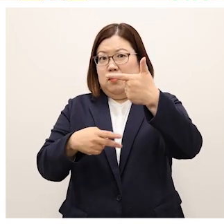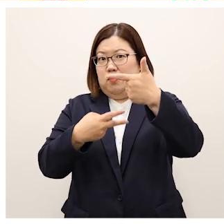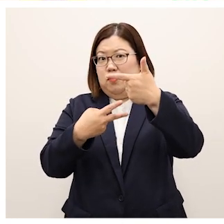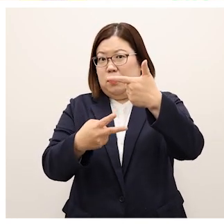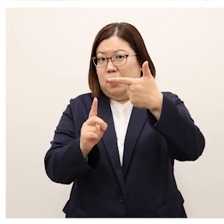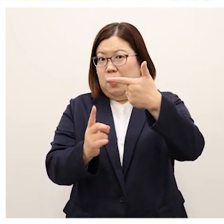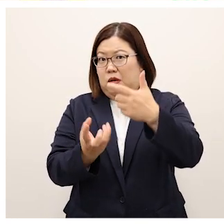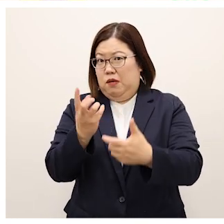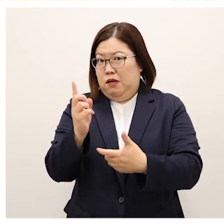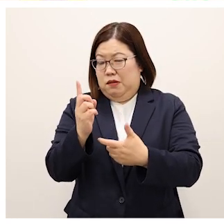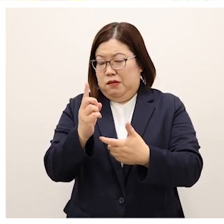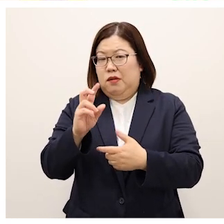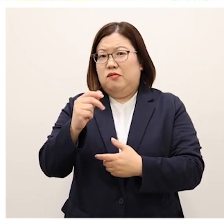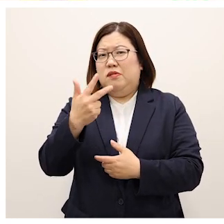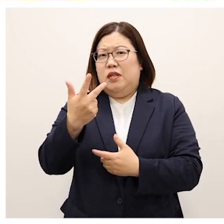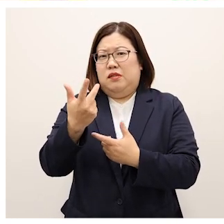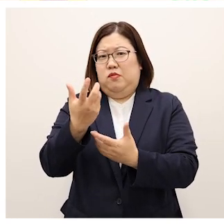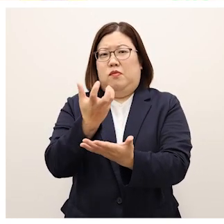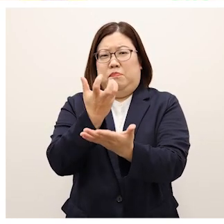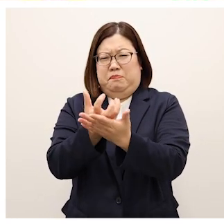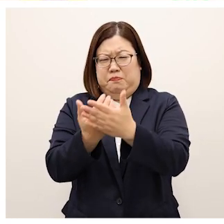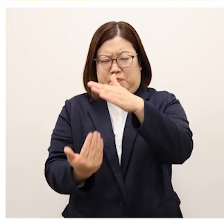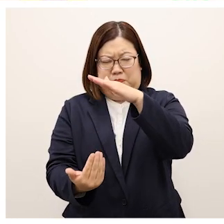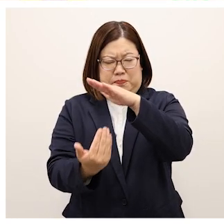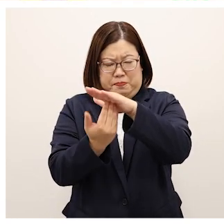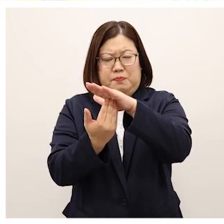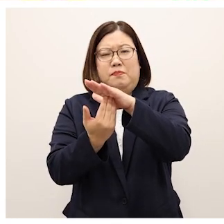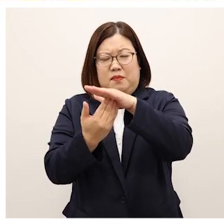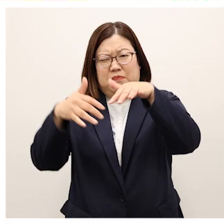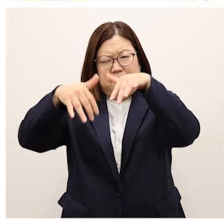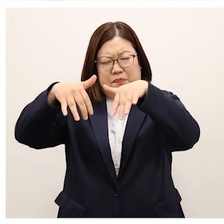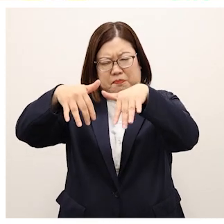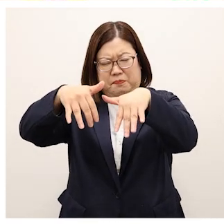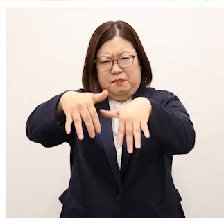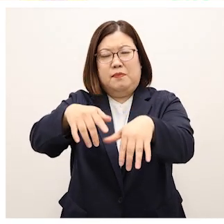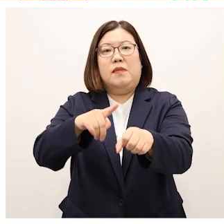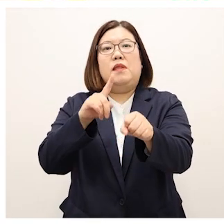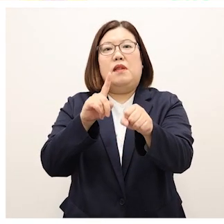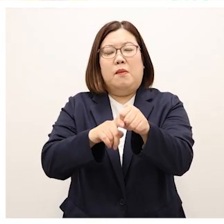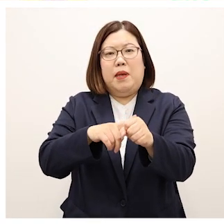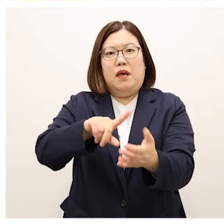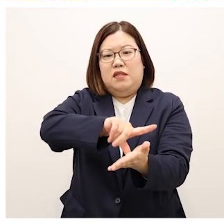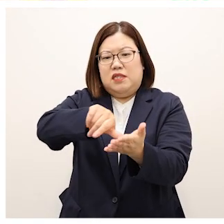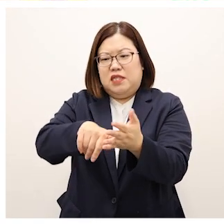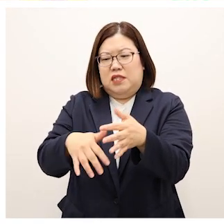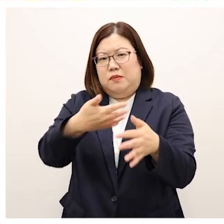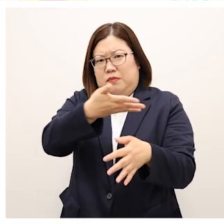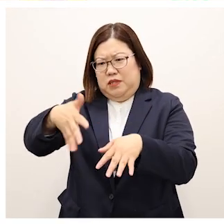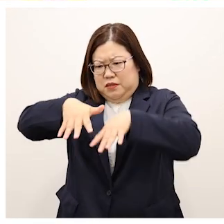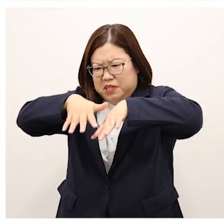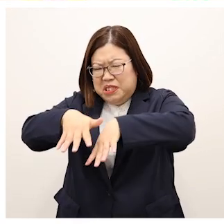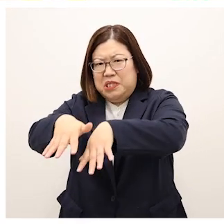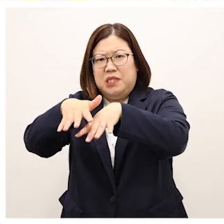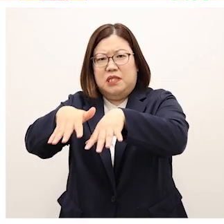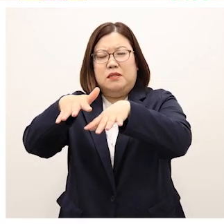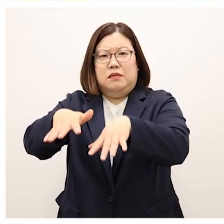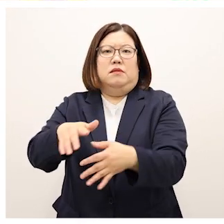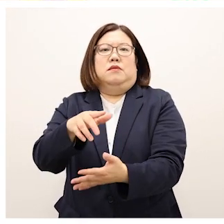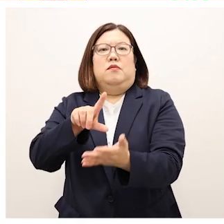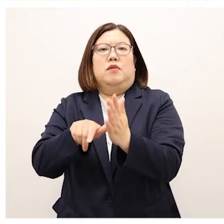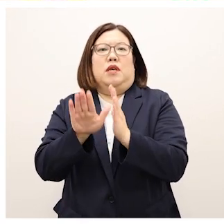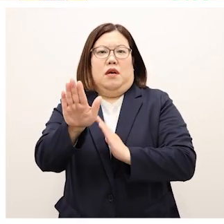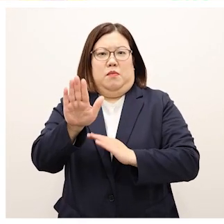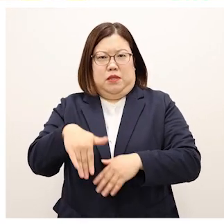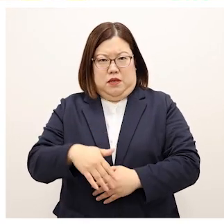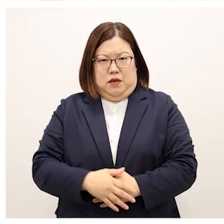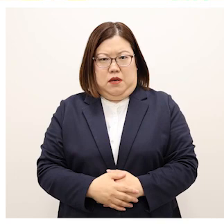には、本市の観測史上最大雨量の大雨となり、市内の至る所で冠水などの被害